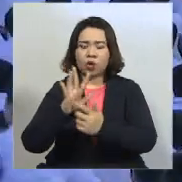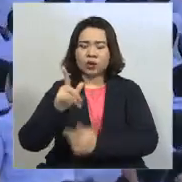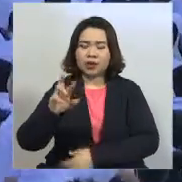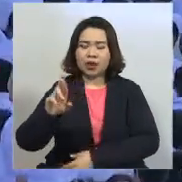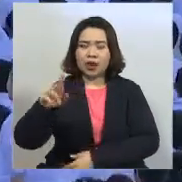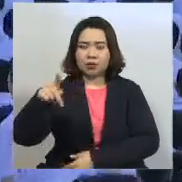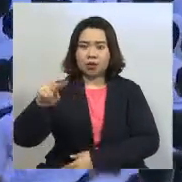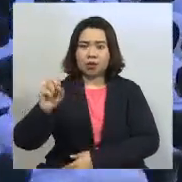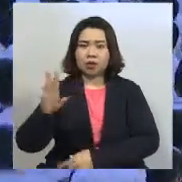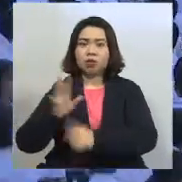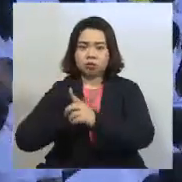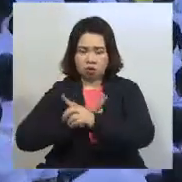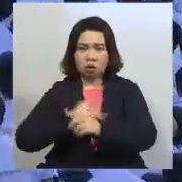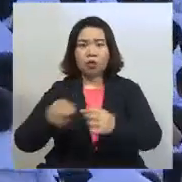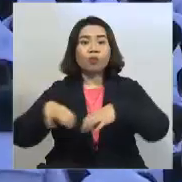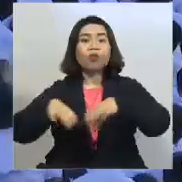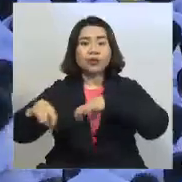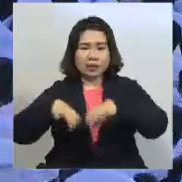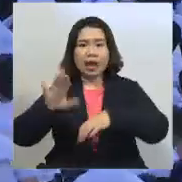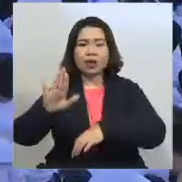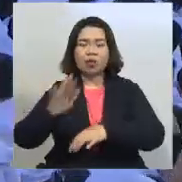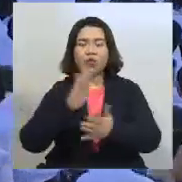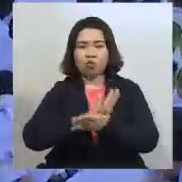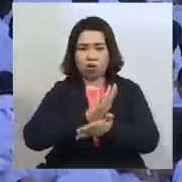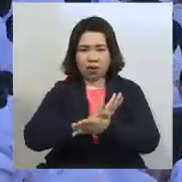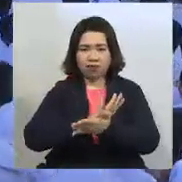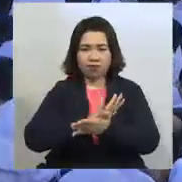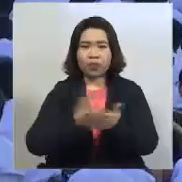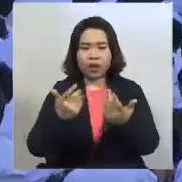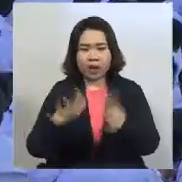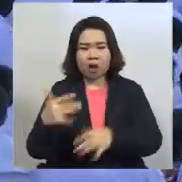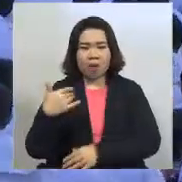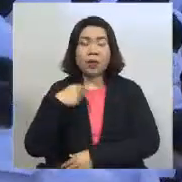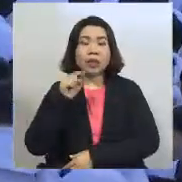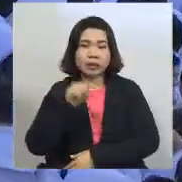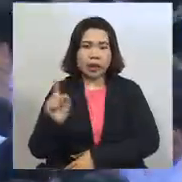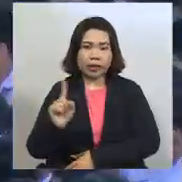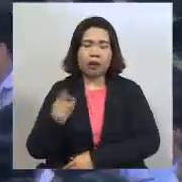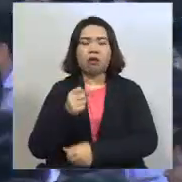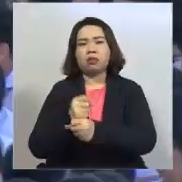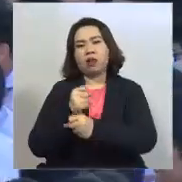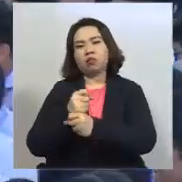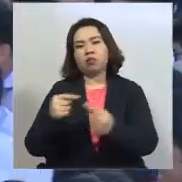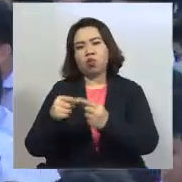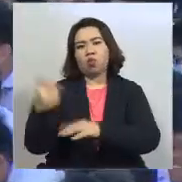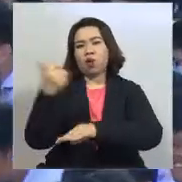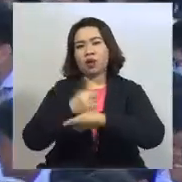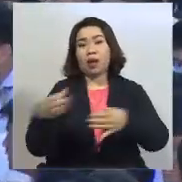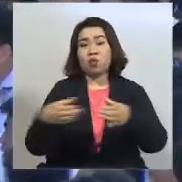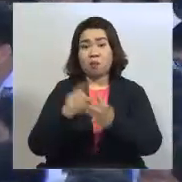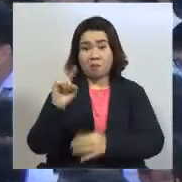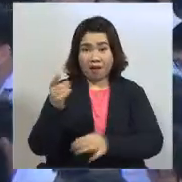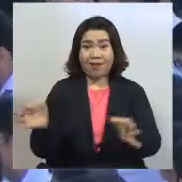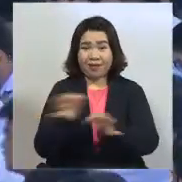อภิญญานุรังสีนะครับซึ่งเป็นผู้จัดการโรงเรียนกรุงเทพคริสเตียนนอกจากนี้ยังมีคำสั่งให้มีการแต่งตั้งผู้บริหารโรงเรียนชุดใหม่ขึ้น